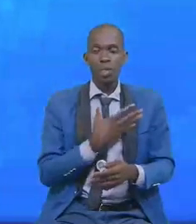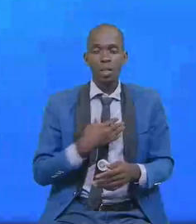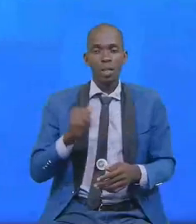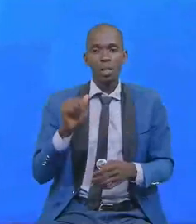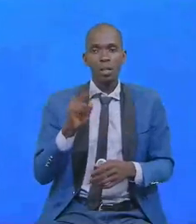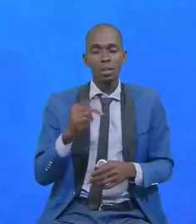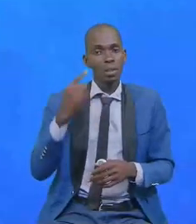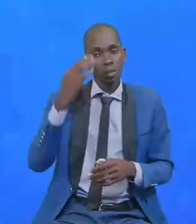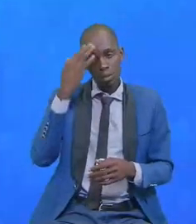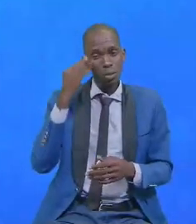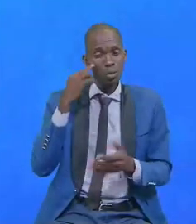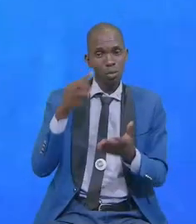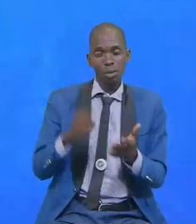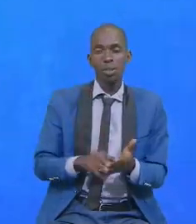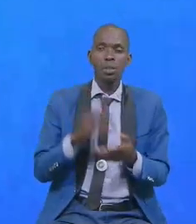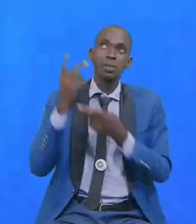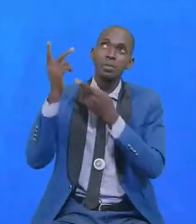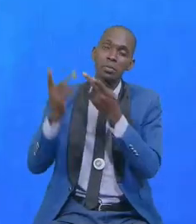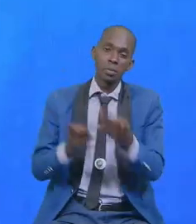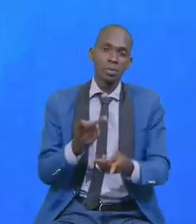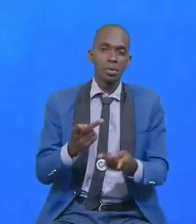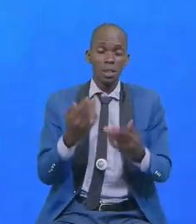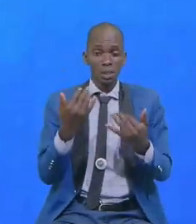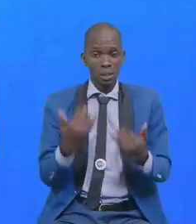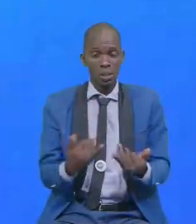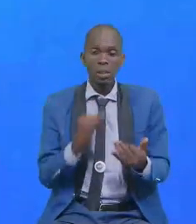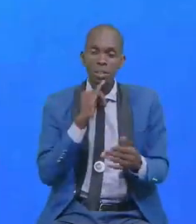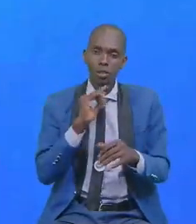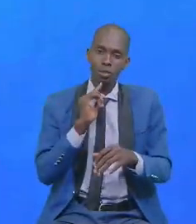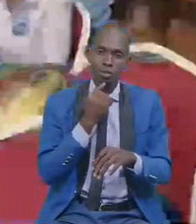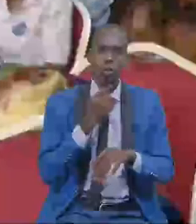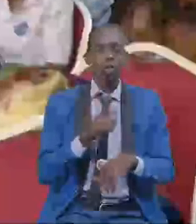reconnue, la tête baissée, les yeux fermés.